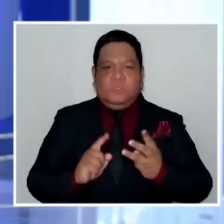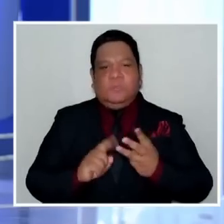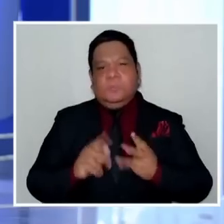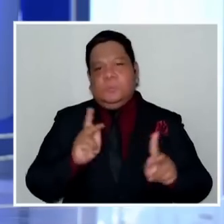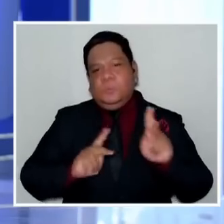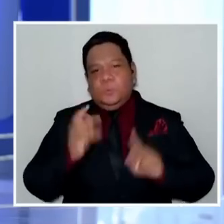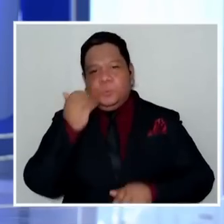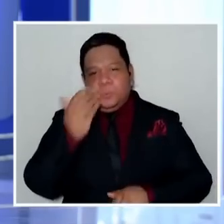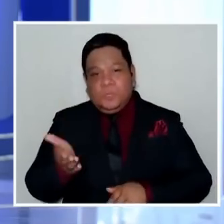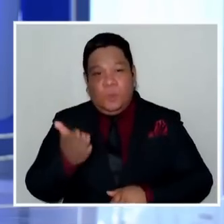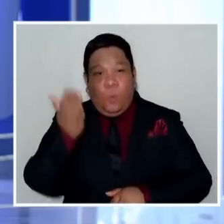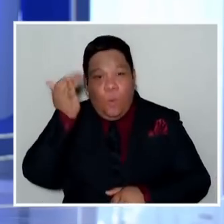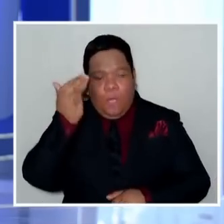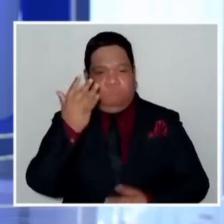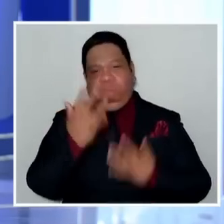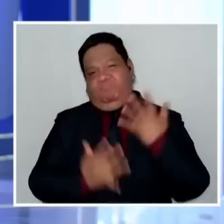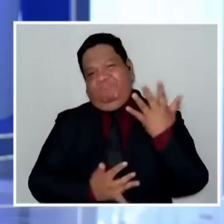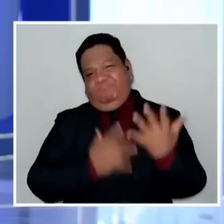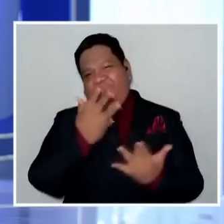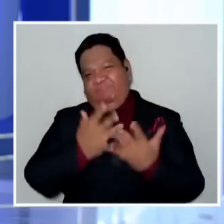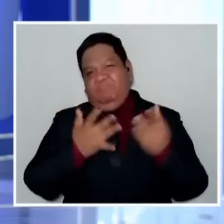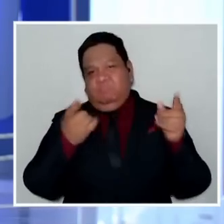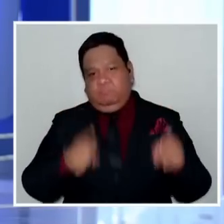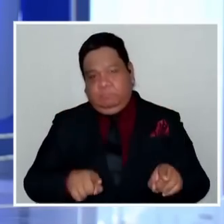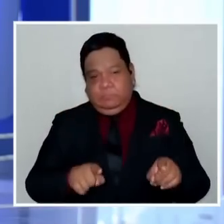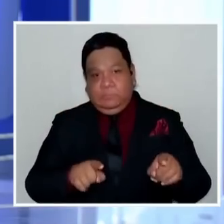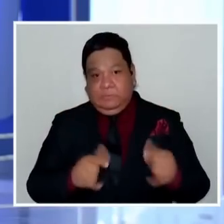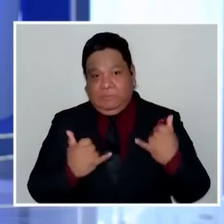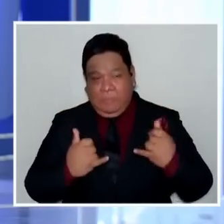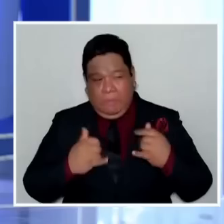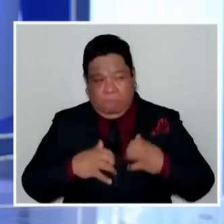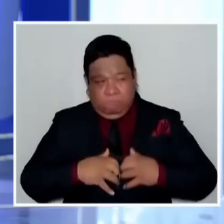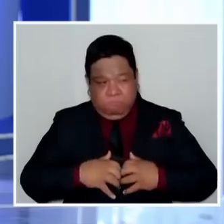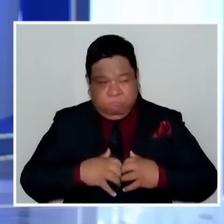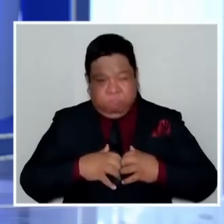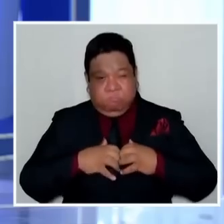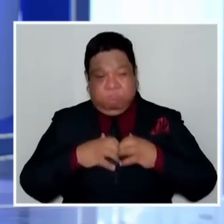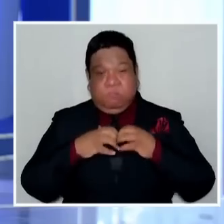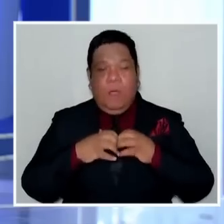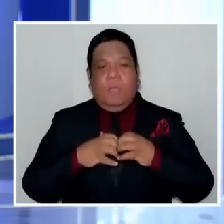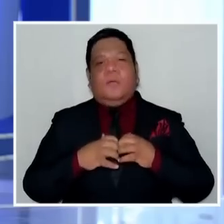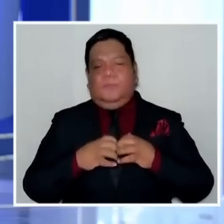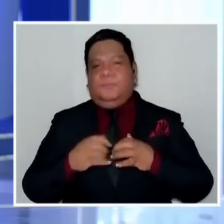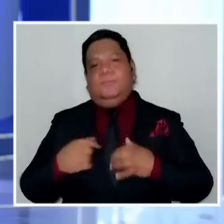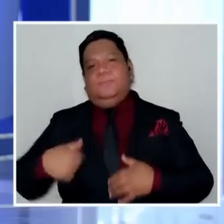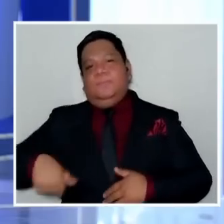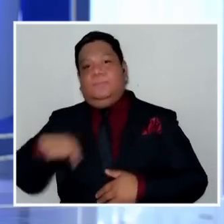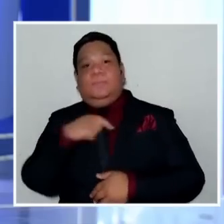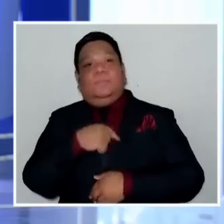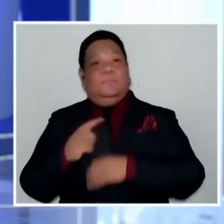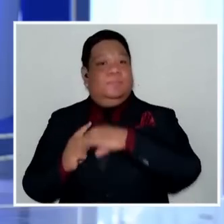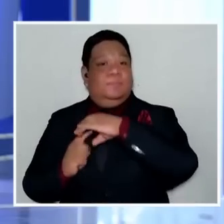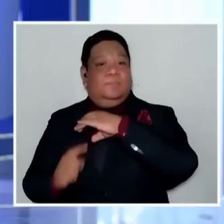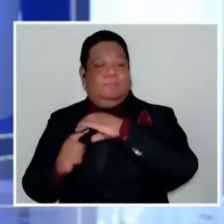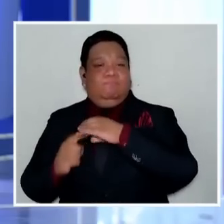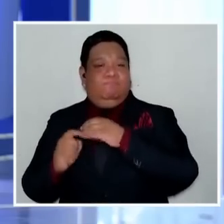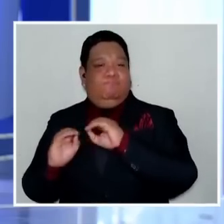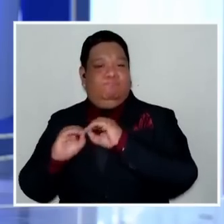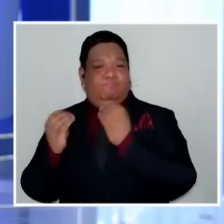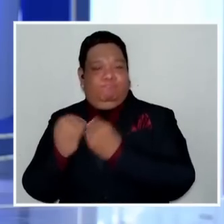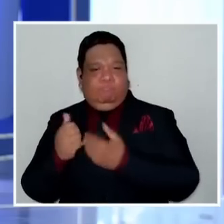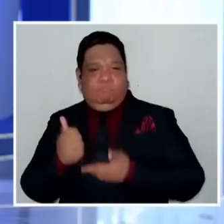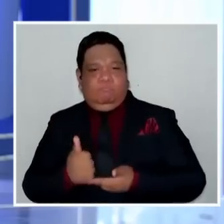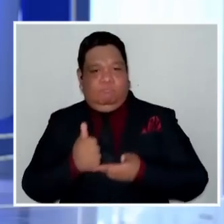sunog. Habang bumabangon mula sa trahedya, sila naman ang inalalaya ng inyong ABS-CBN Foundation,